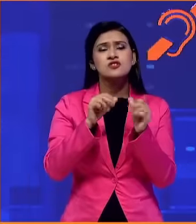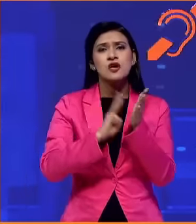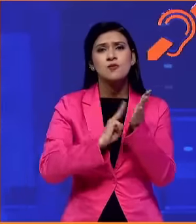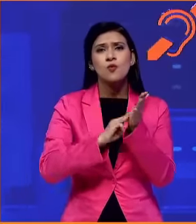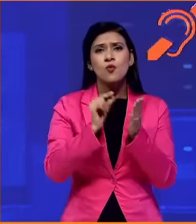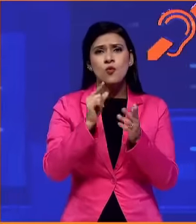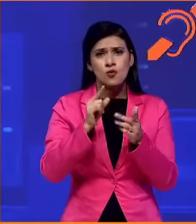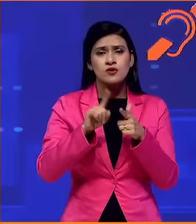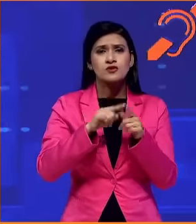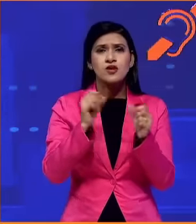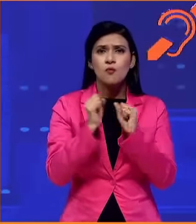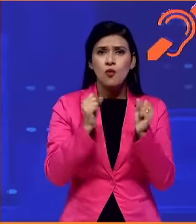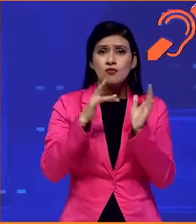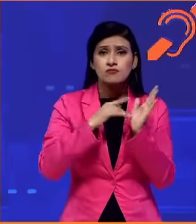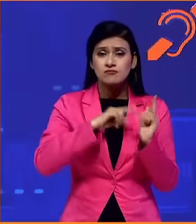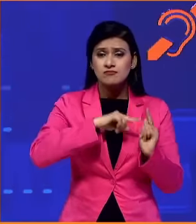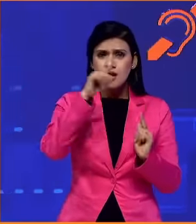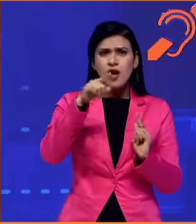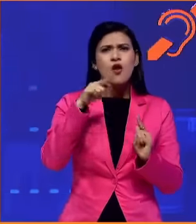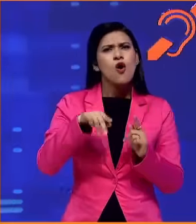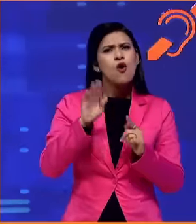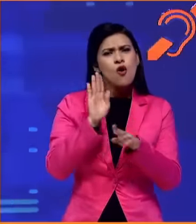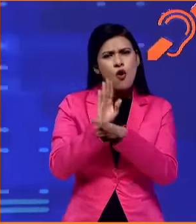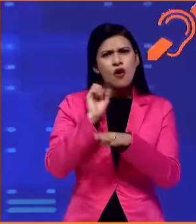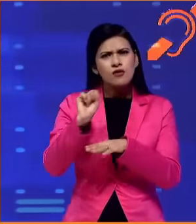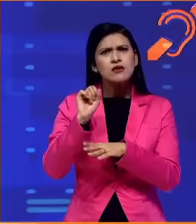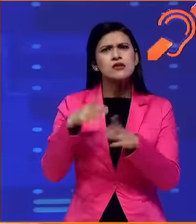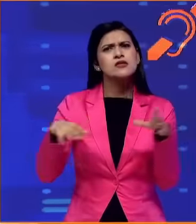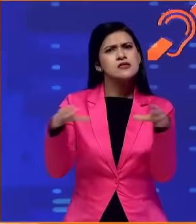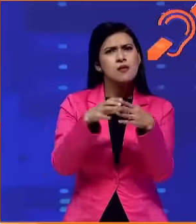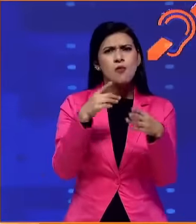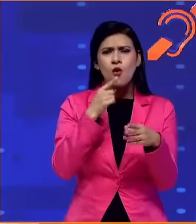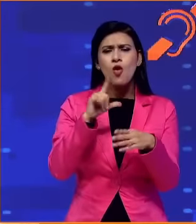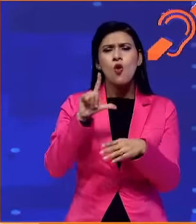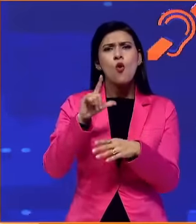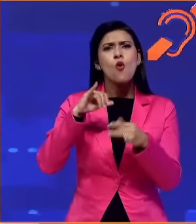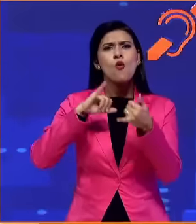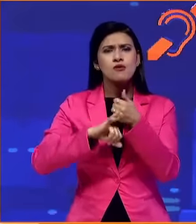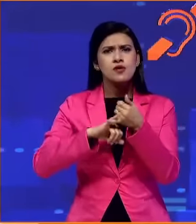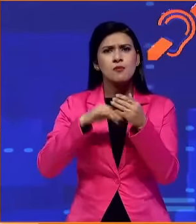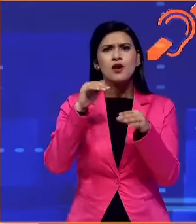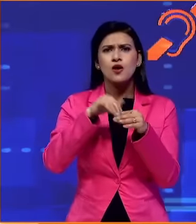थी, कांग्रेसकीकार्यकारीसमितिनेमांगकीथी किलोकसभाचुनावसेपहलेपूर्वसेपश्चिमतककीयात्राकीजानीचाहिए